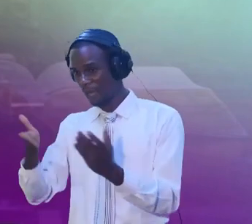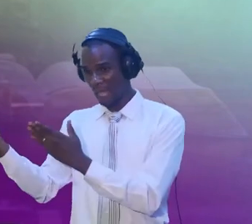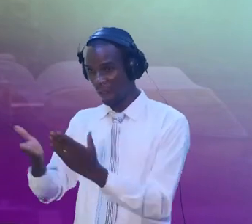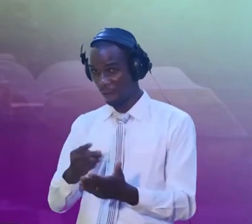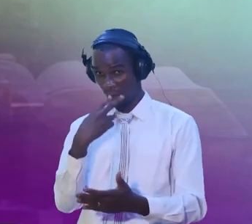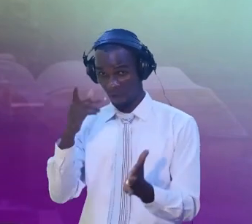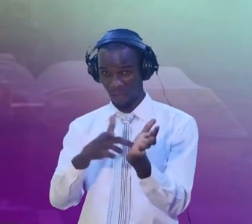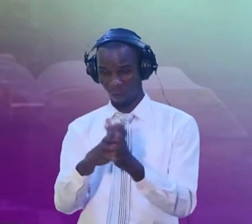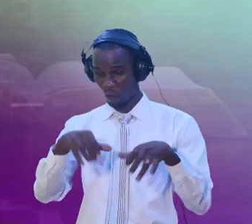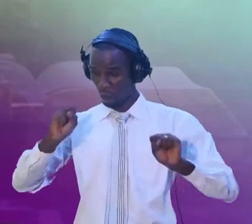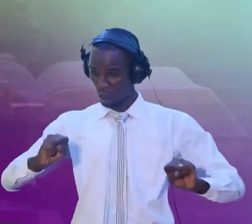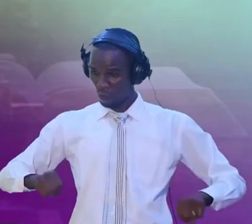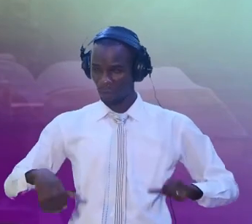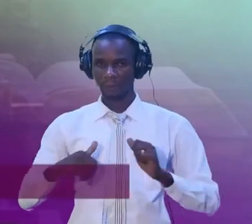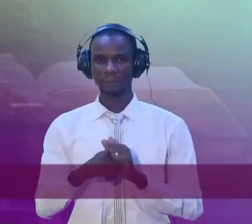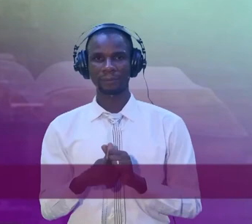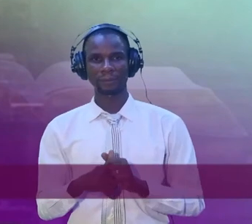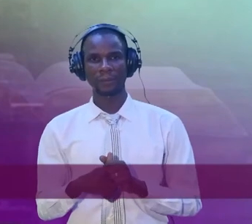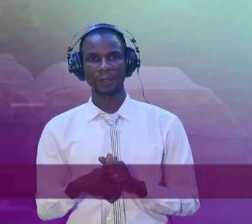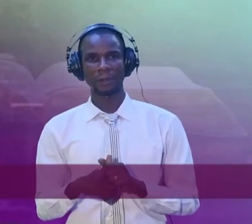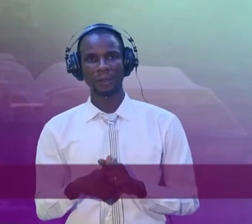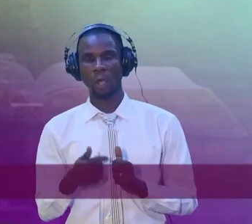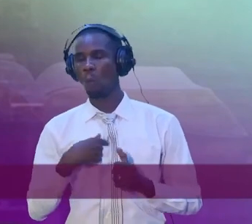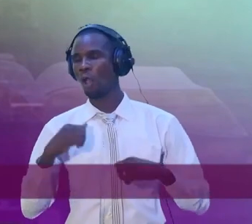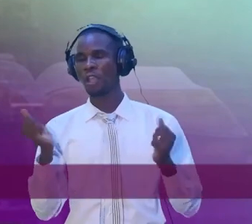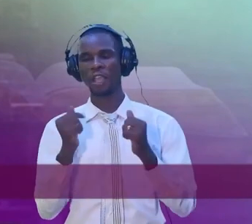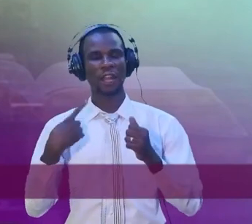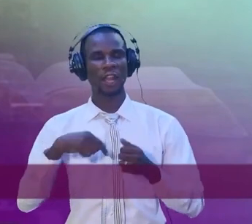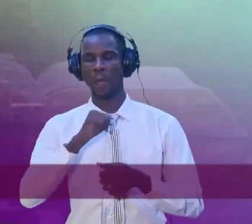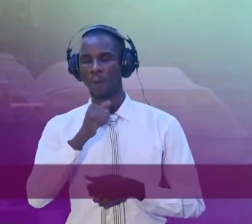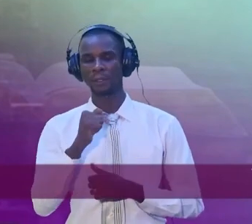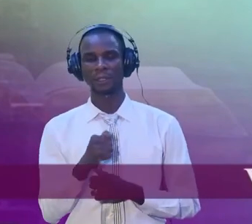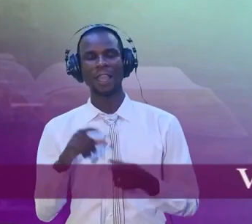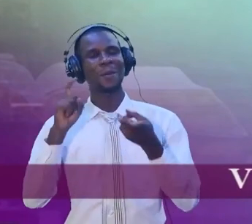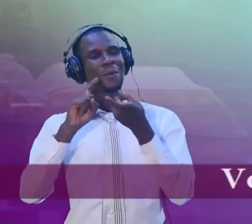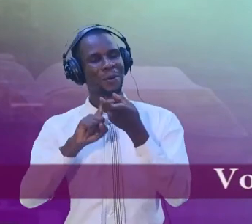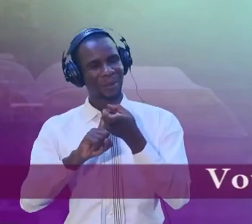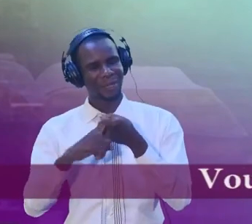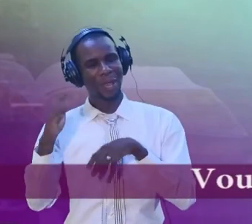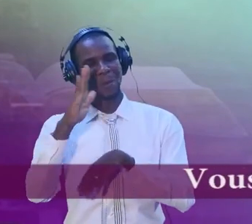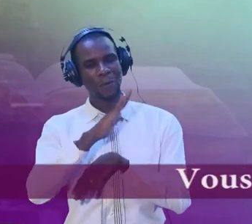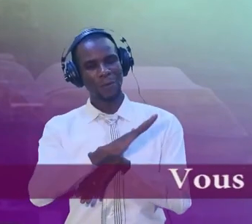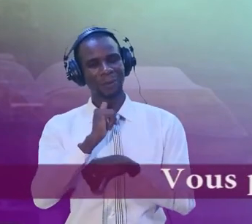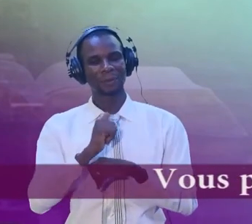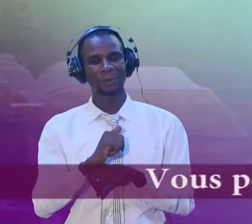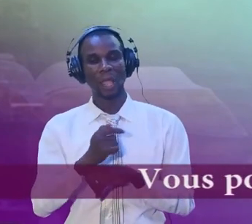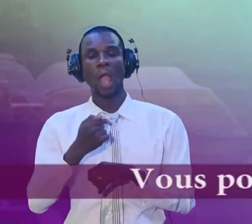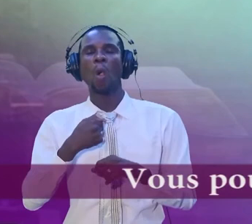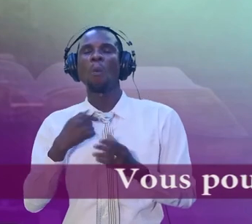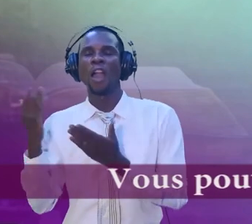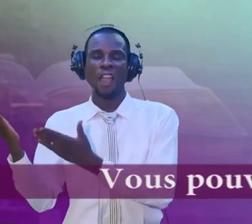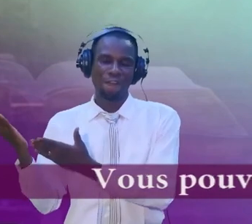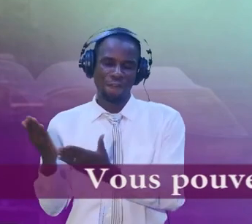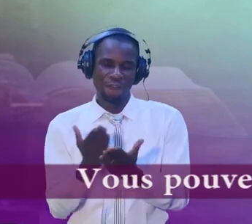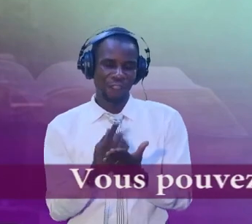Na adui akigundua kwamba anakaa kwako, adui anapita kando, anaacha njia zako. Usiofu.